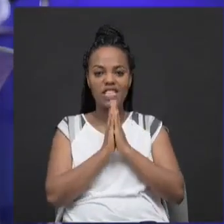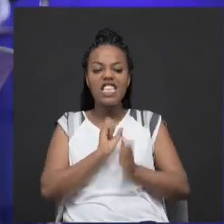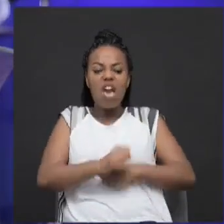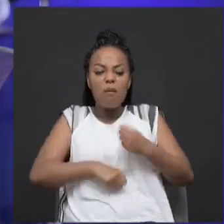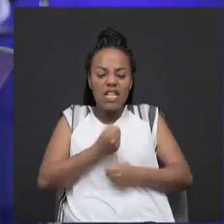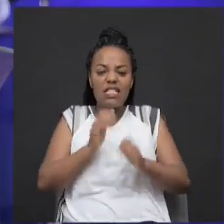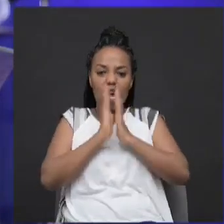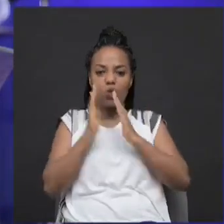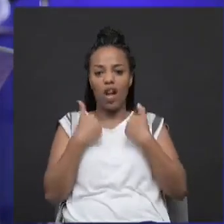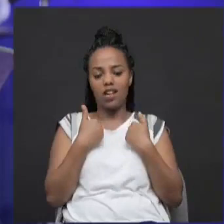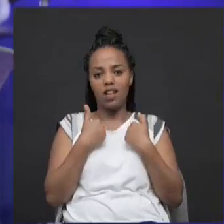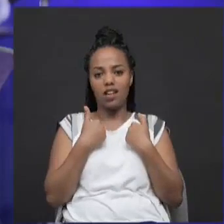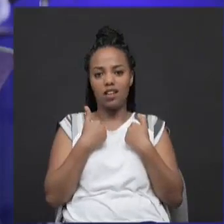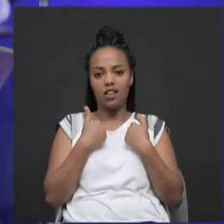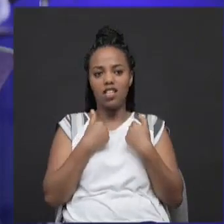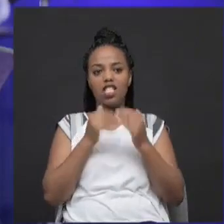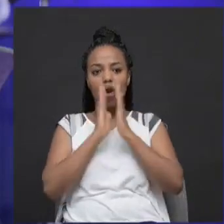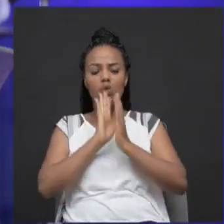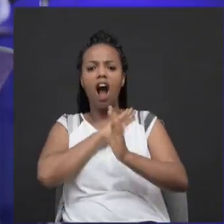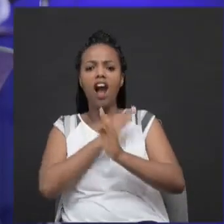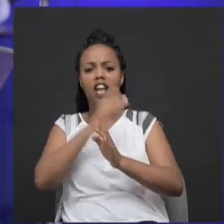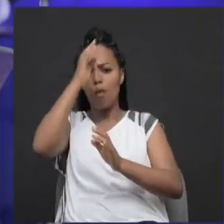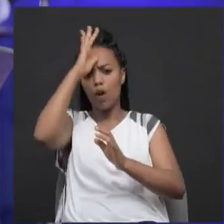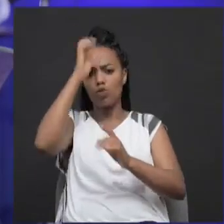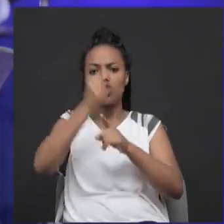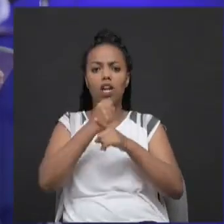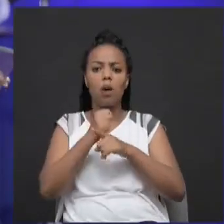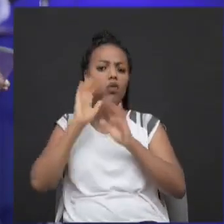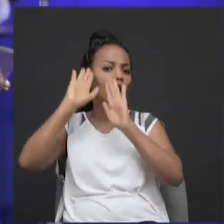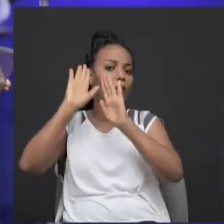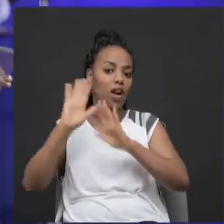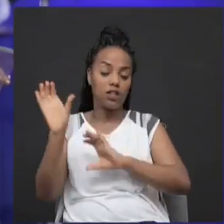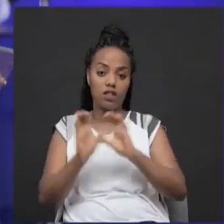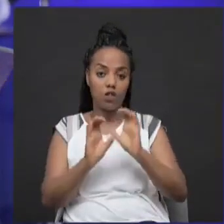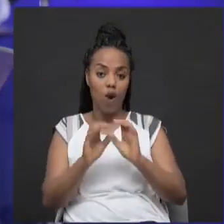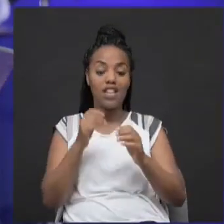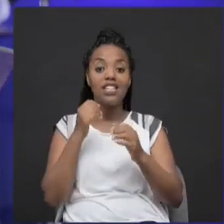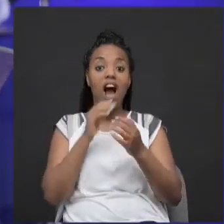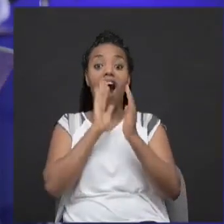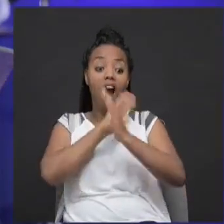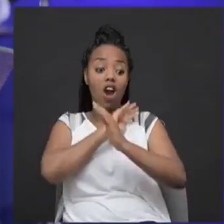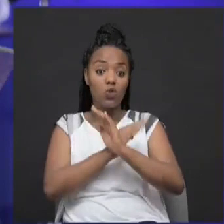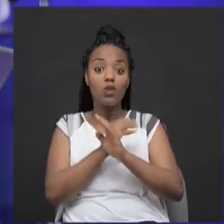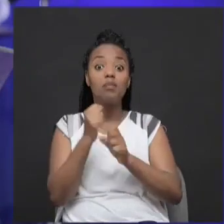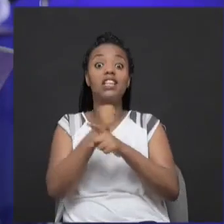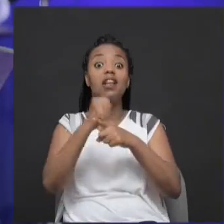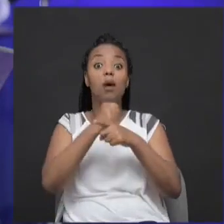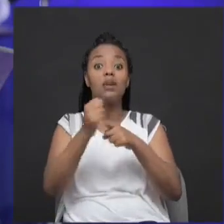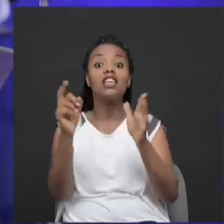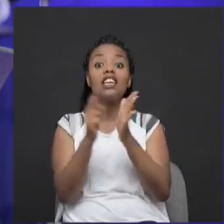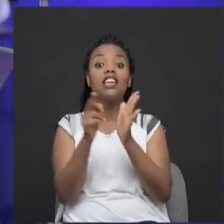አለ ጸሎትን ኃይል አባቶቻችን ተለማምደውት ተአምራትን አድርገዋል ይሄንን ኃይል ምን ለማበድን ህገ ደንብ